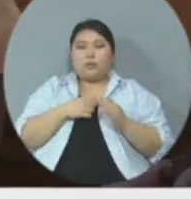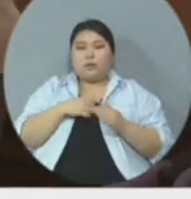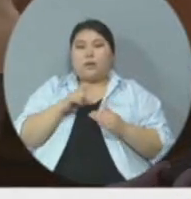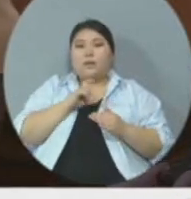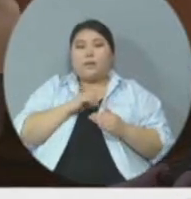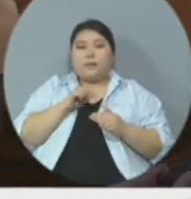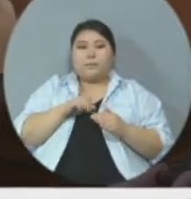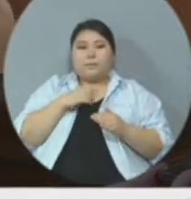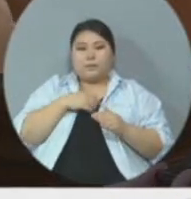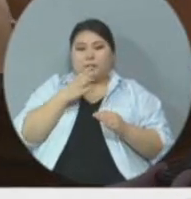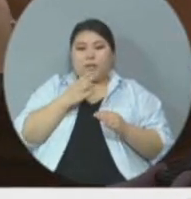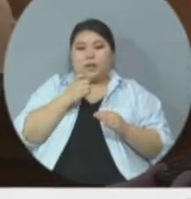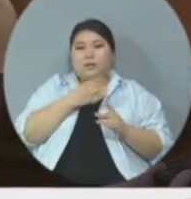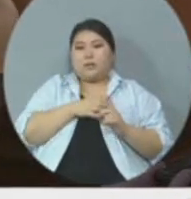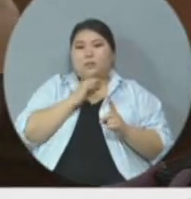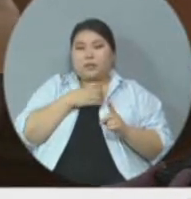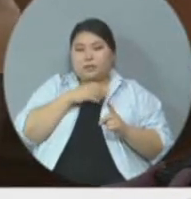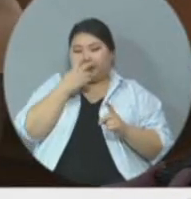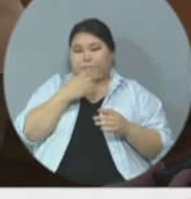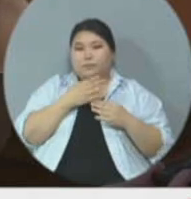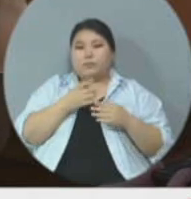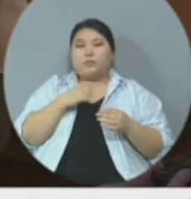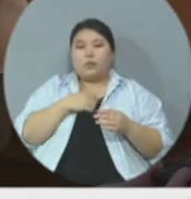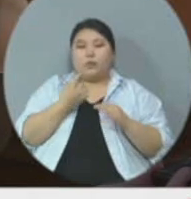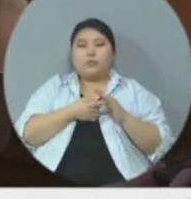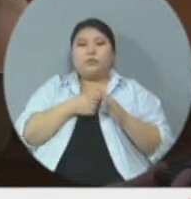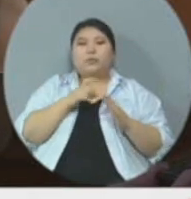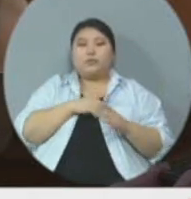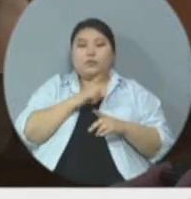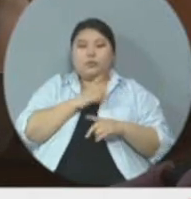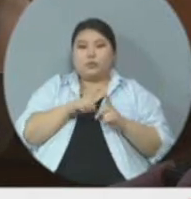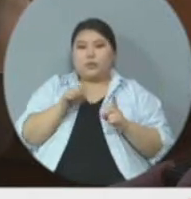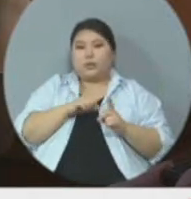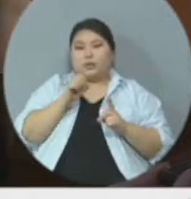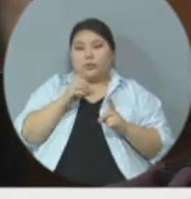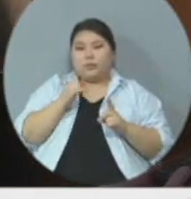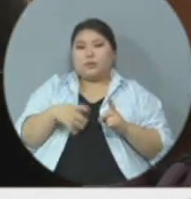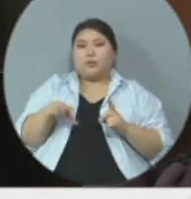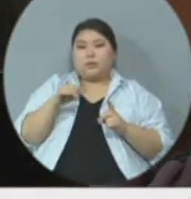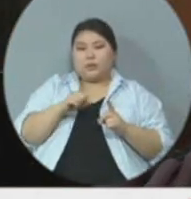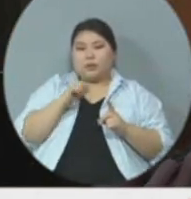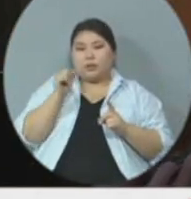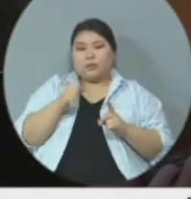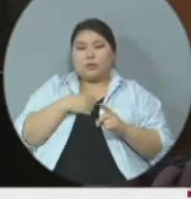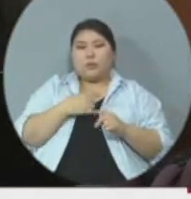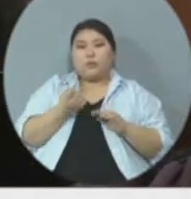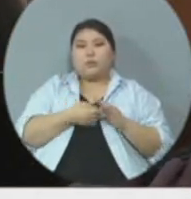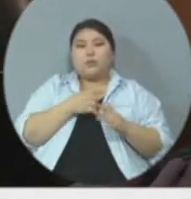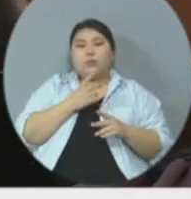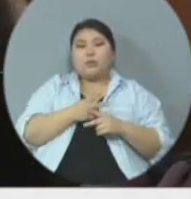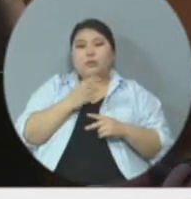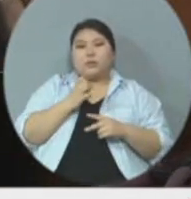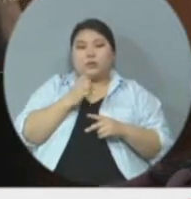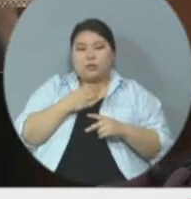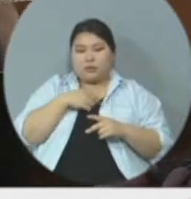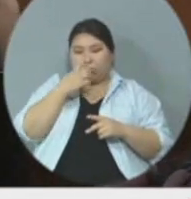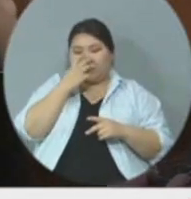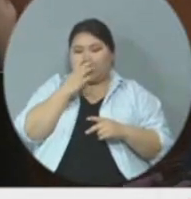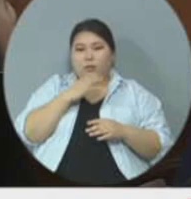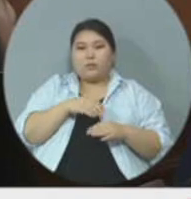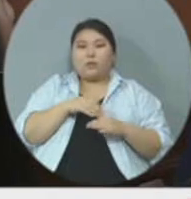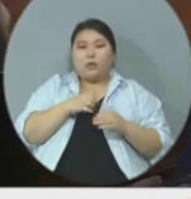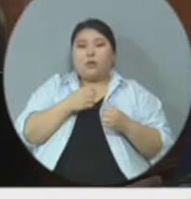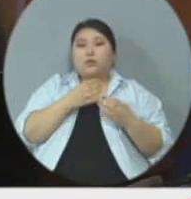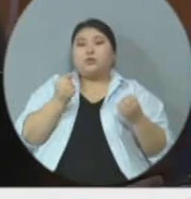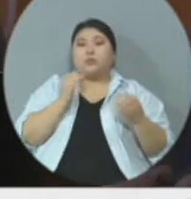бас хяндаг. Үндсэн эрх зөрчигдсэн асуудлыг одоо бусад улс орнуудад бол үндсэн хуулийн цэц нь бас хяндаг энэ тогтолцоотой улс орнууд олон байгаа. За, энэ